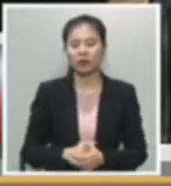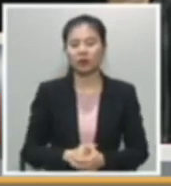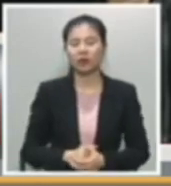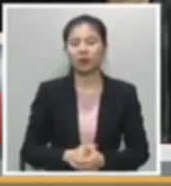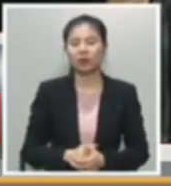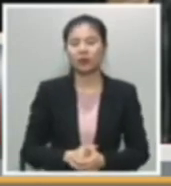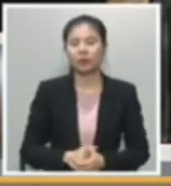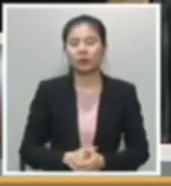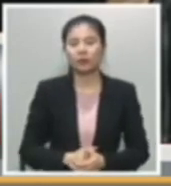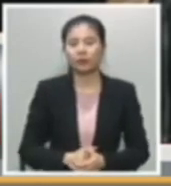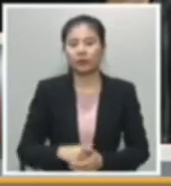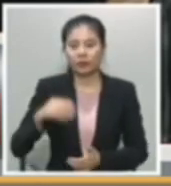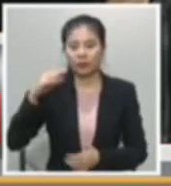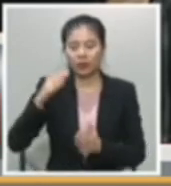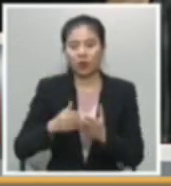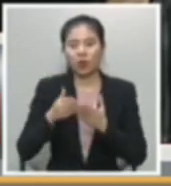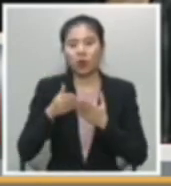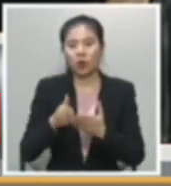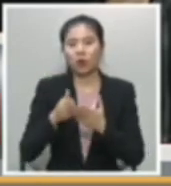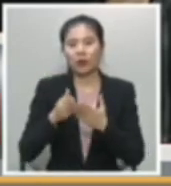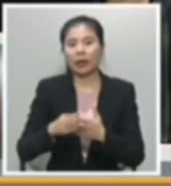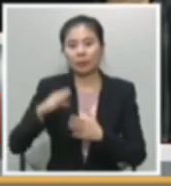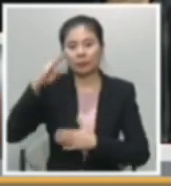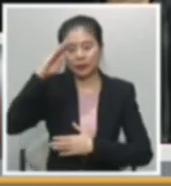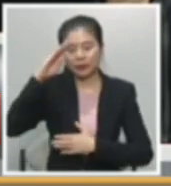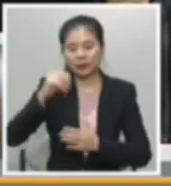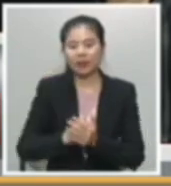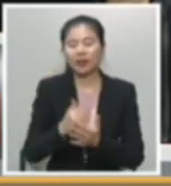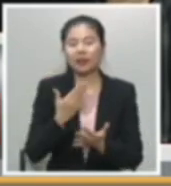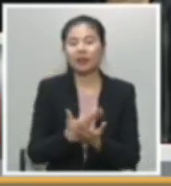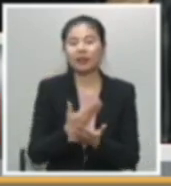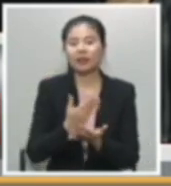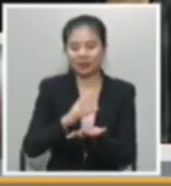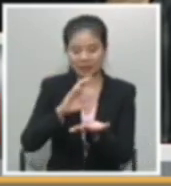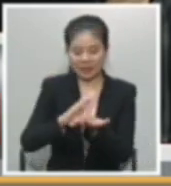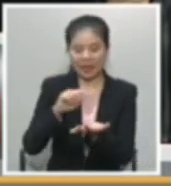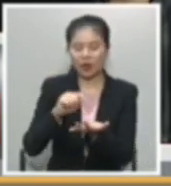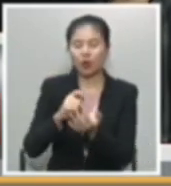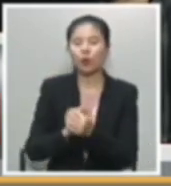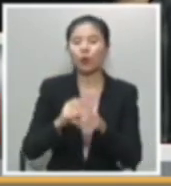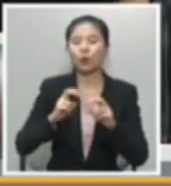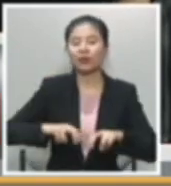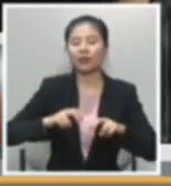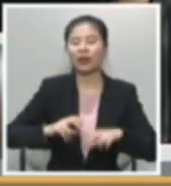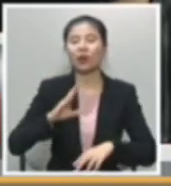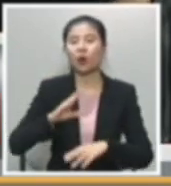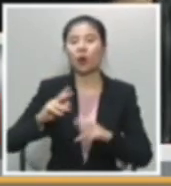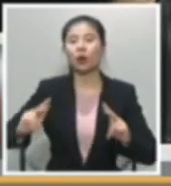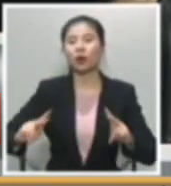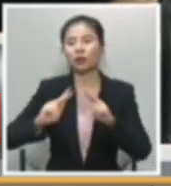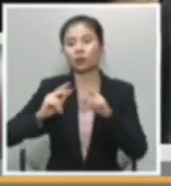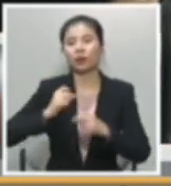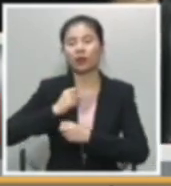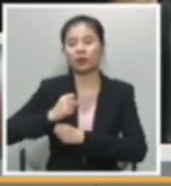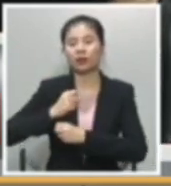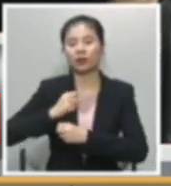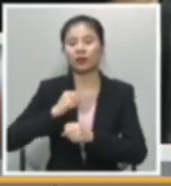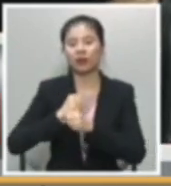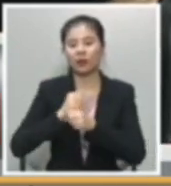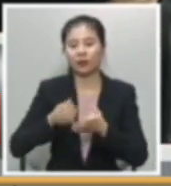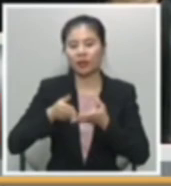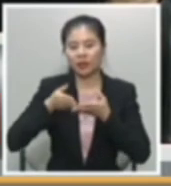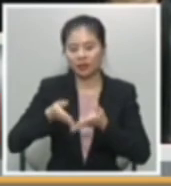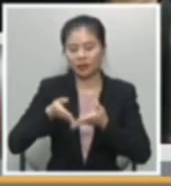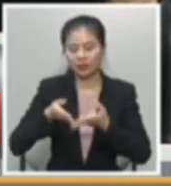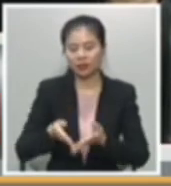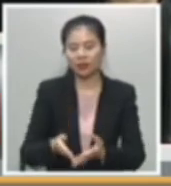กองทัพเรืออันนี้เป็นงบวิจัยจริงๆอันเดียวที่ผมเห็นในกระทรวงกลาโหมก็คืองบวิจัยเรือดำน้ำขนาดเล็กง